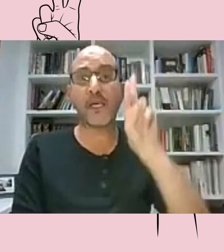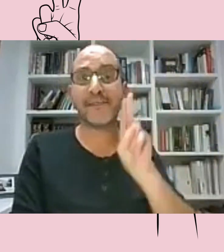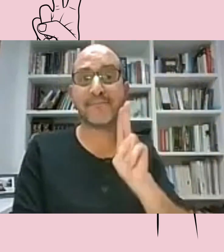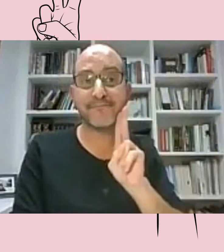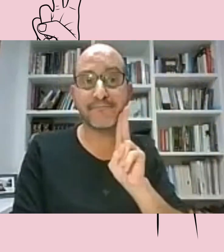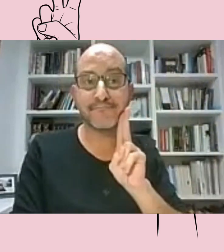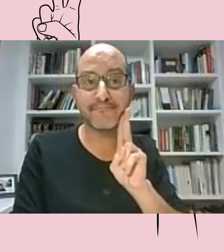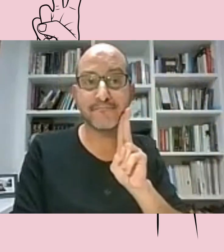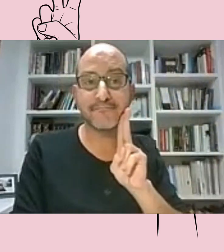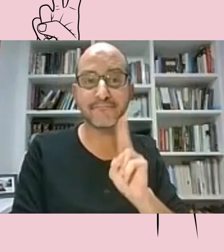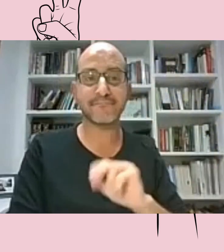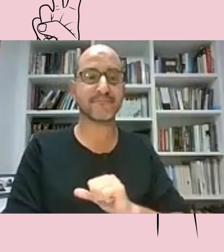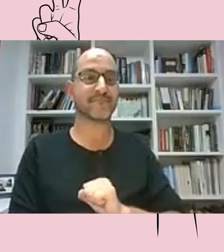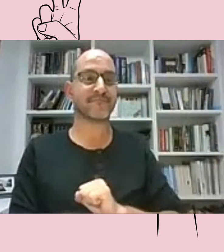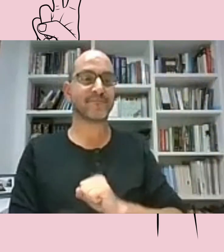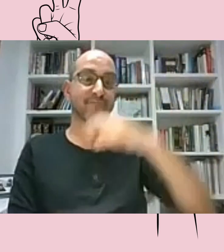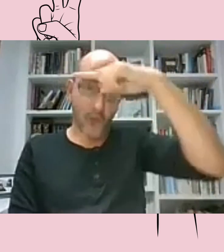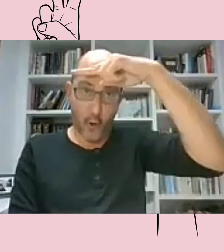הורים.